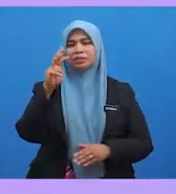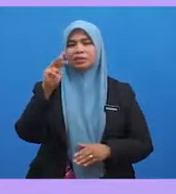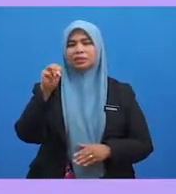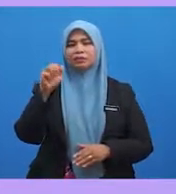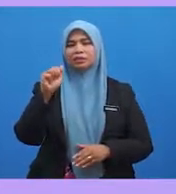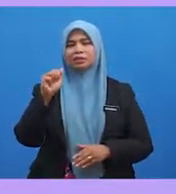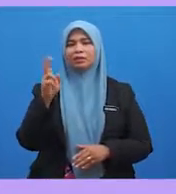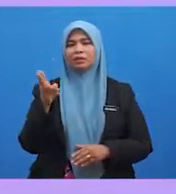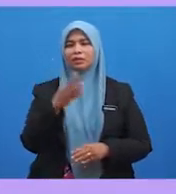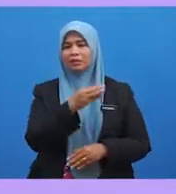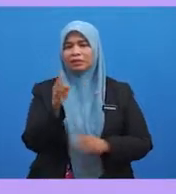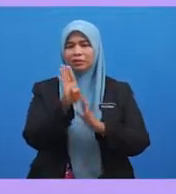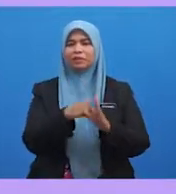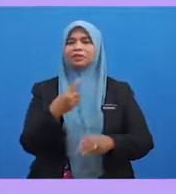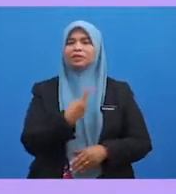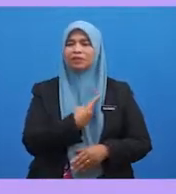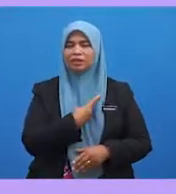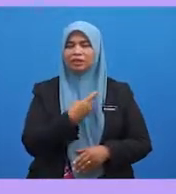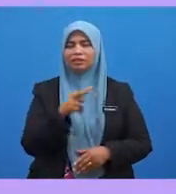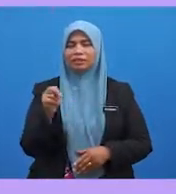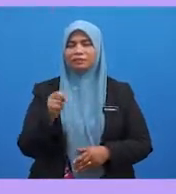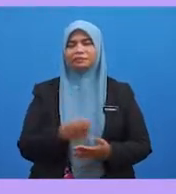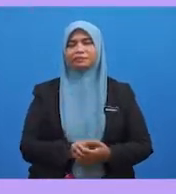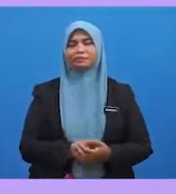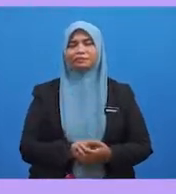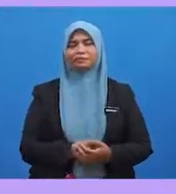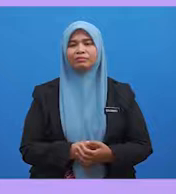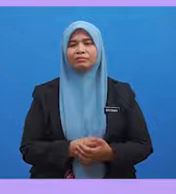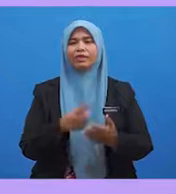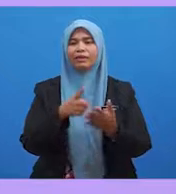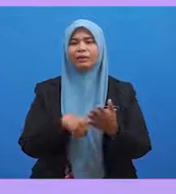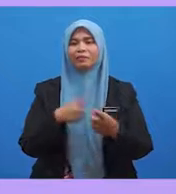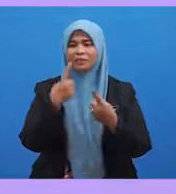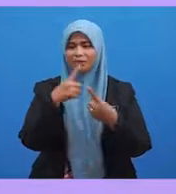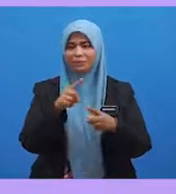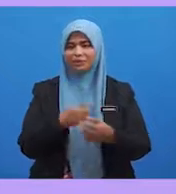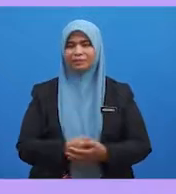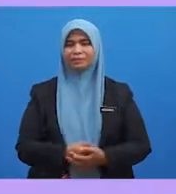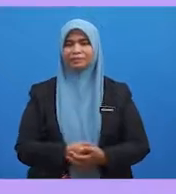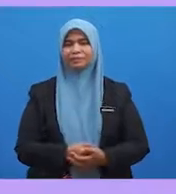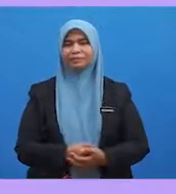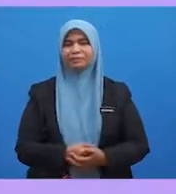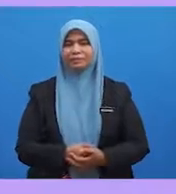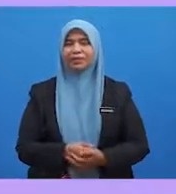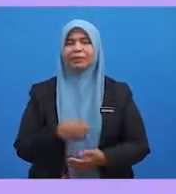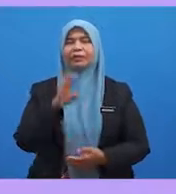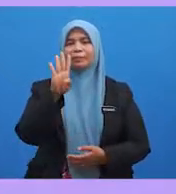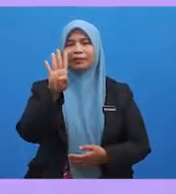dan bersendirian. Yang ini agaknya apa pula jawapannya murid-murid?